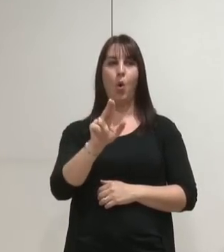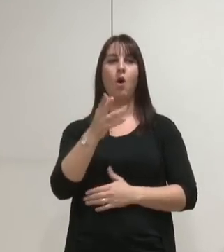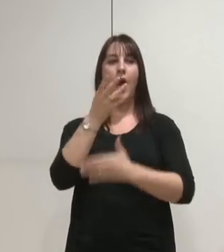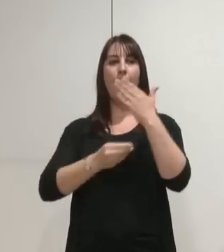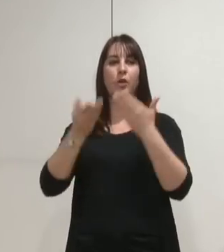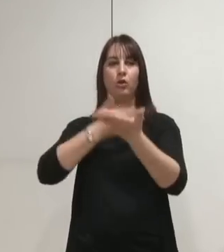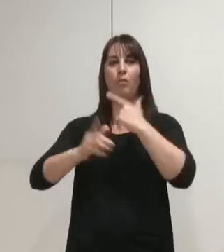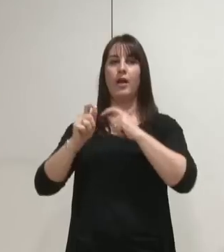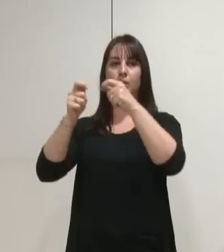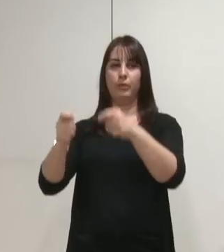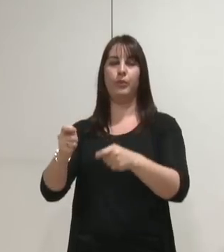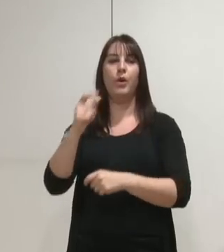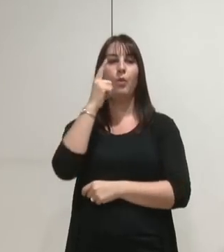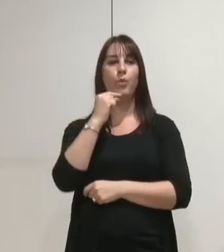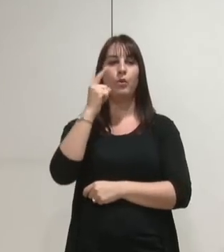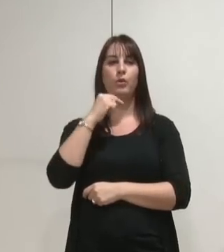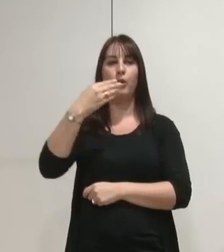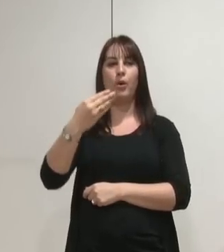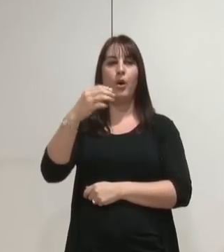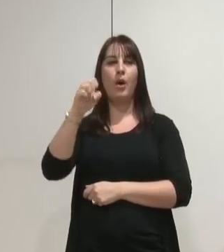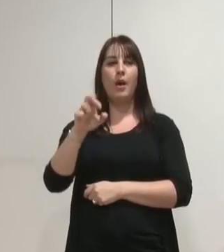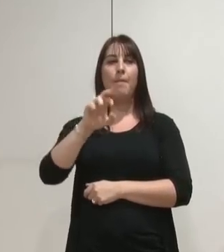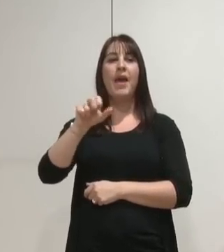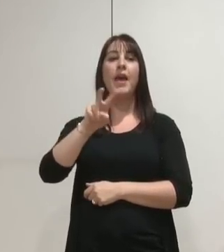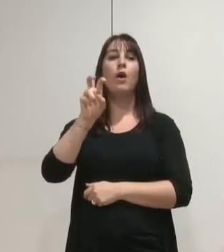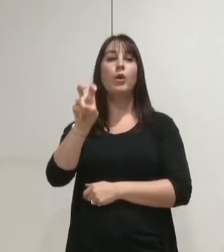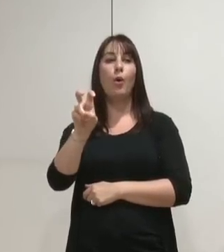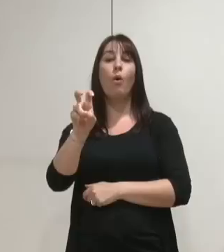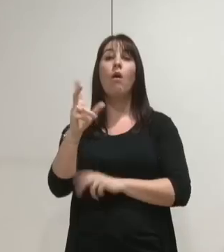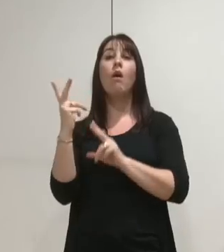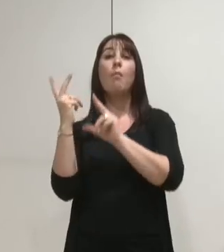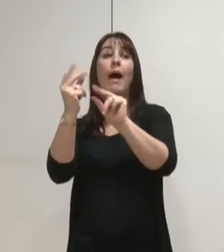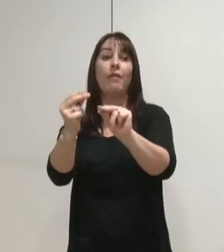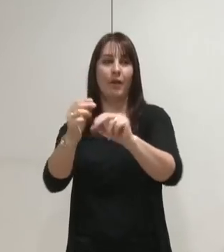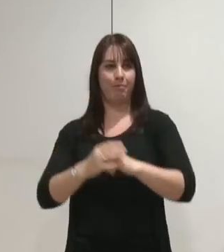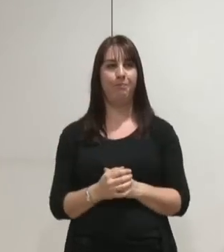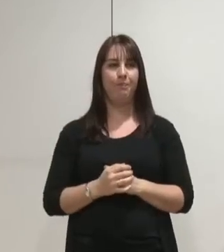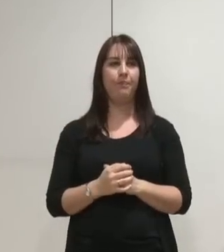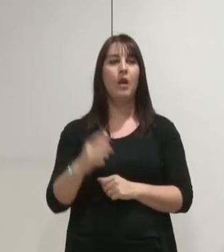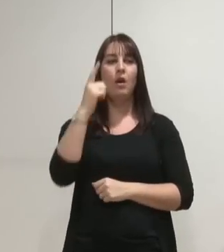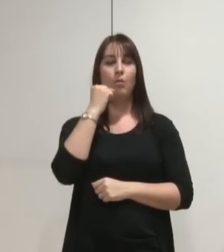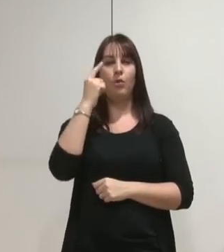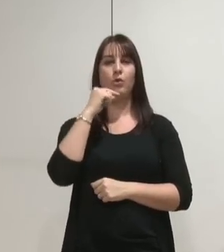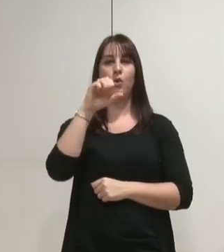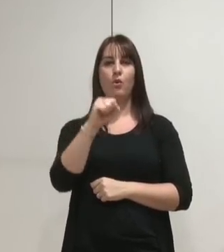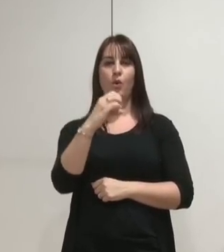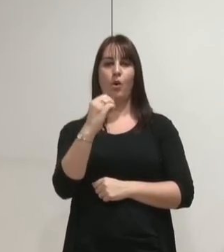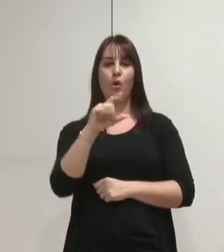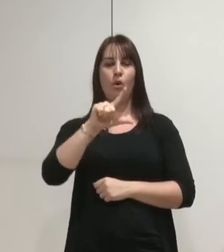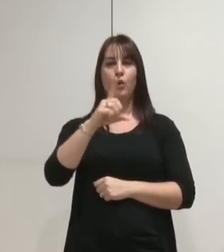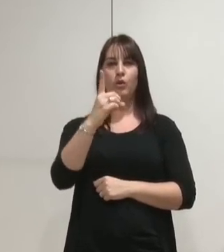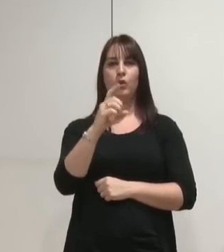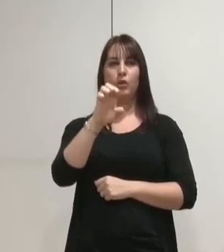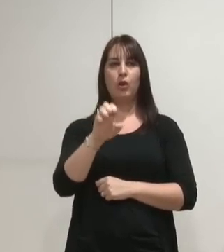Jaa donne pouvoir à Madame Tavel pour la soirée Pascal CER Laeticia Lemoine